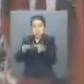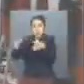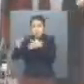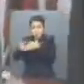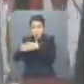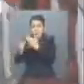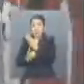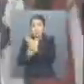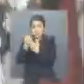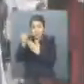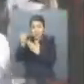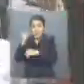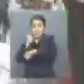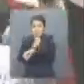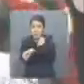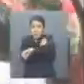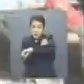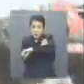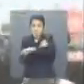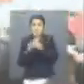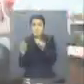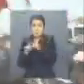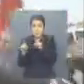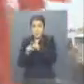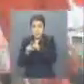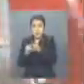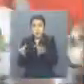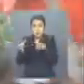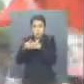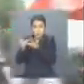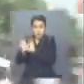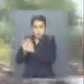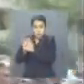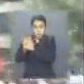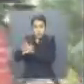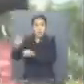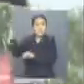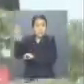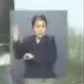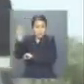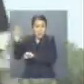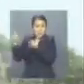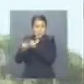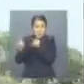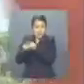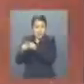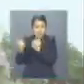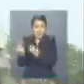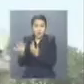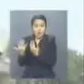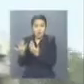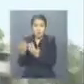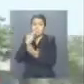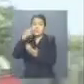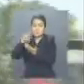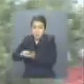การแรงงานลูกจ้างนะคะที่เคลื่อนขบวนไปที่บริเวณท้องสนามหลวงขณะนี้ก็กำลังอยู่ระหว่างการรอยื่นข้อเรียกร้